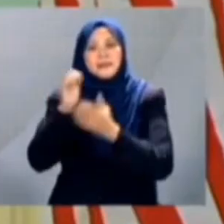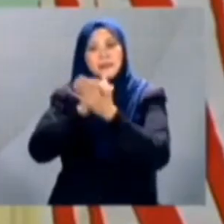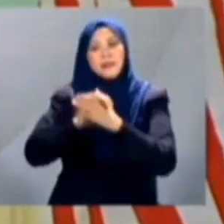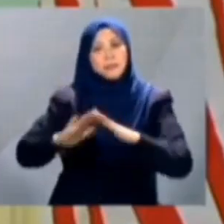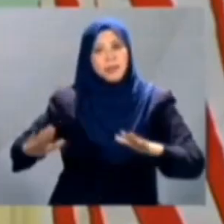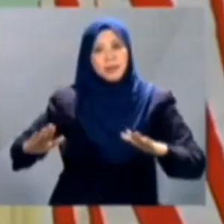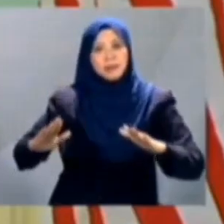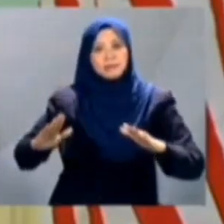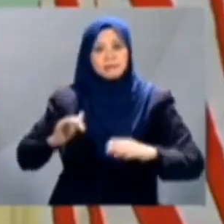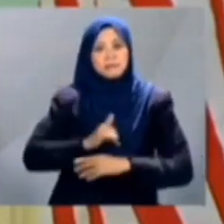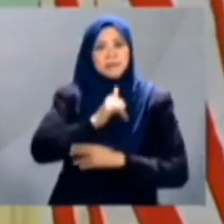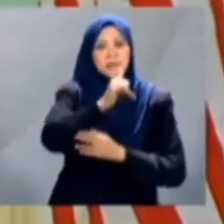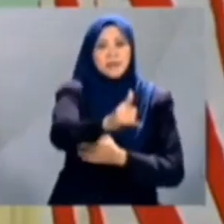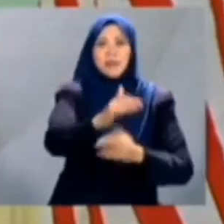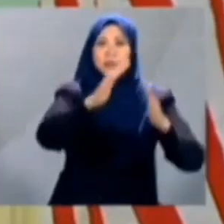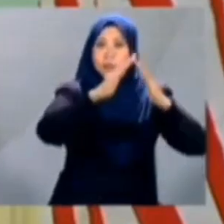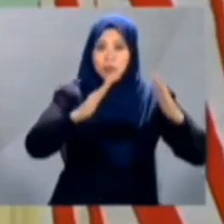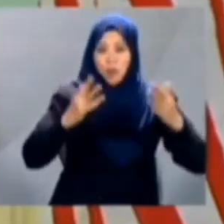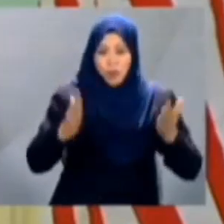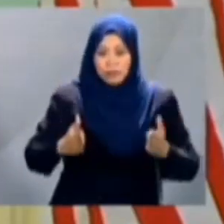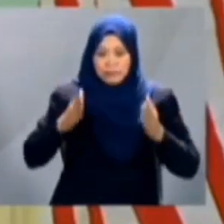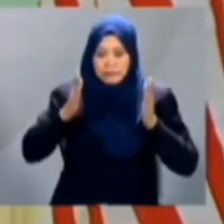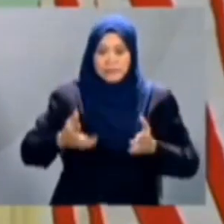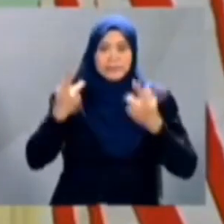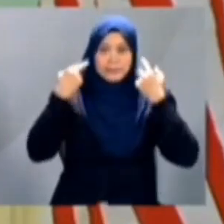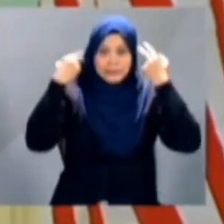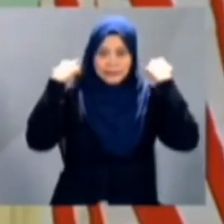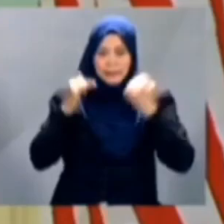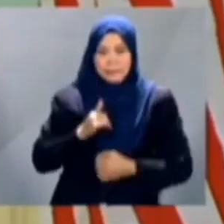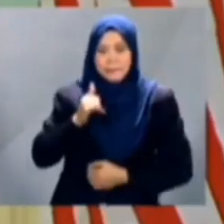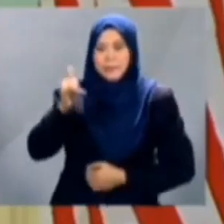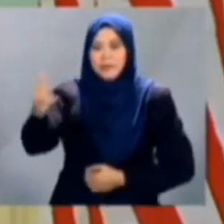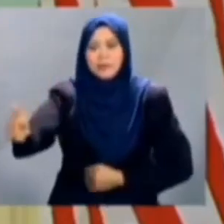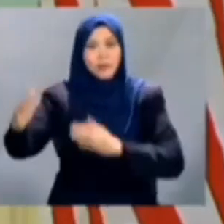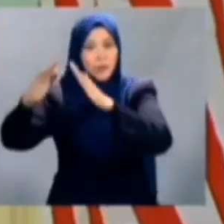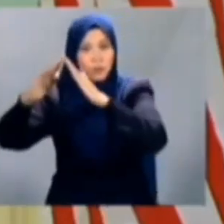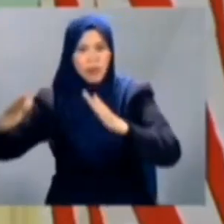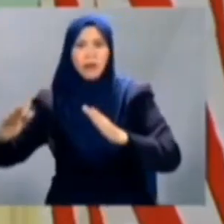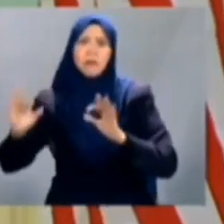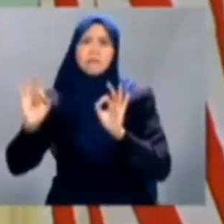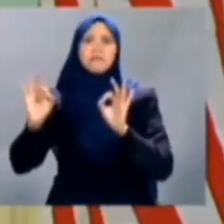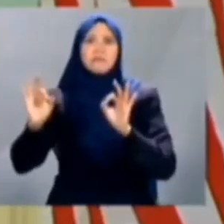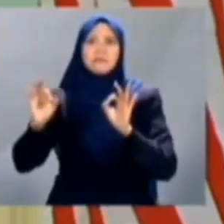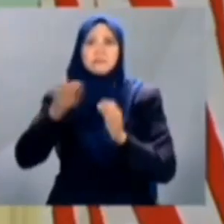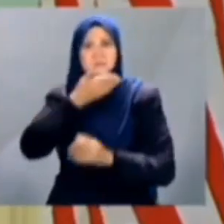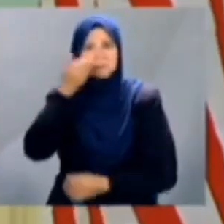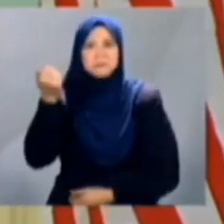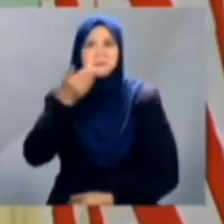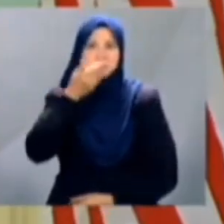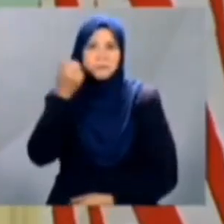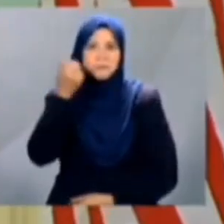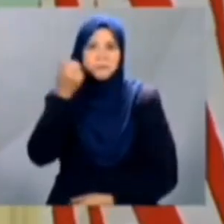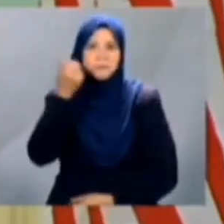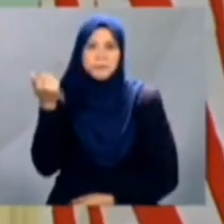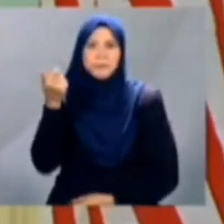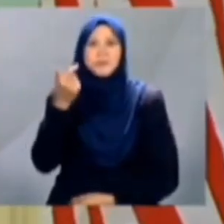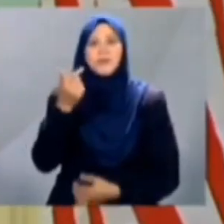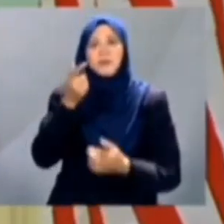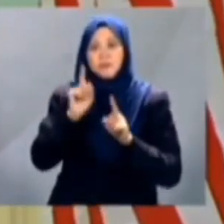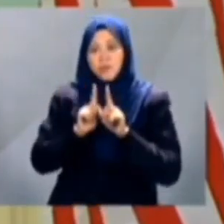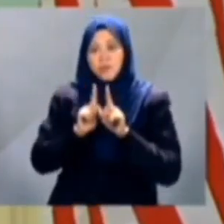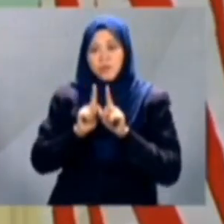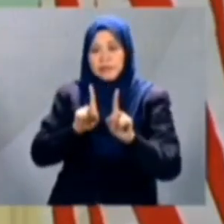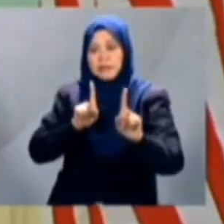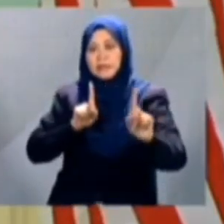selamanya kalau kecelakaan terlebih selama depannya tidak ada campurkan dengan mana-mana orang sebab mungkin ada Walaupun ada